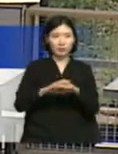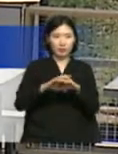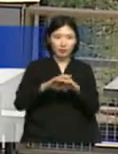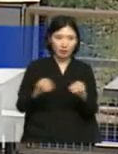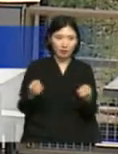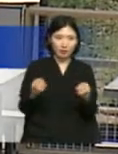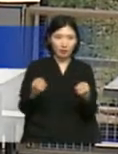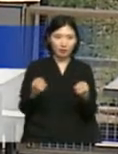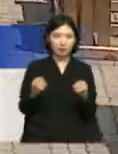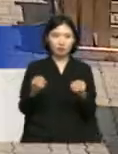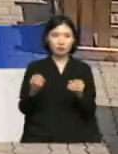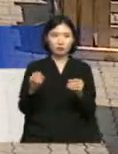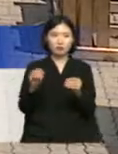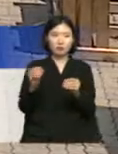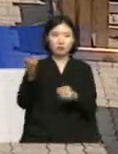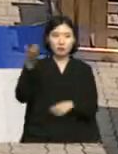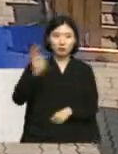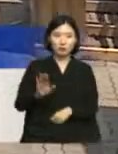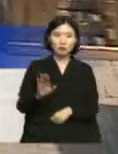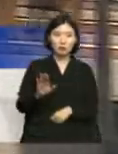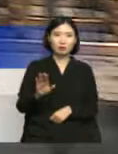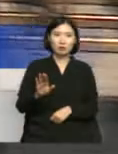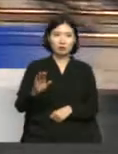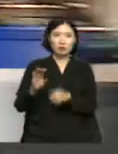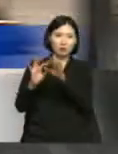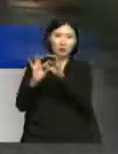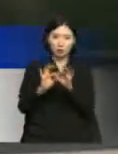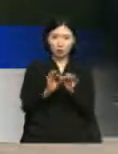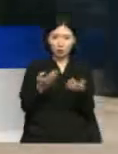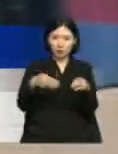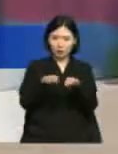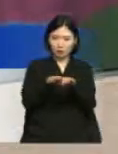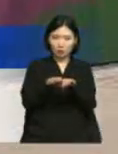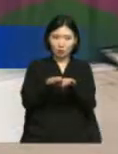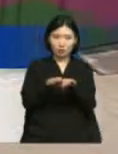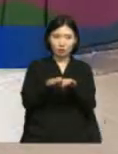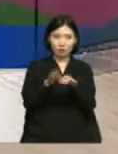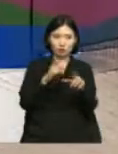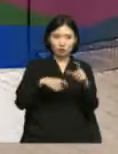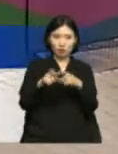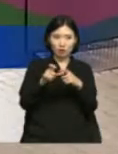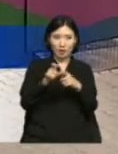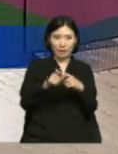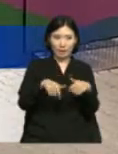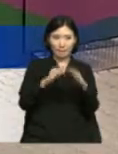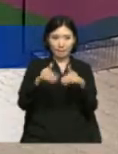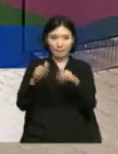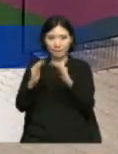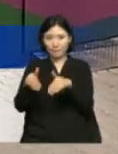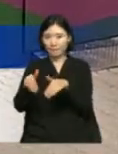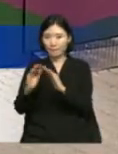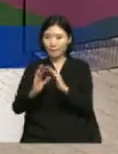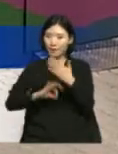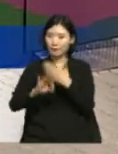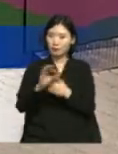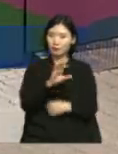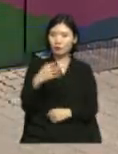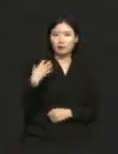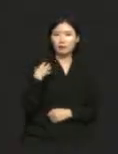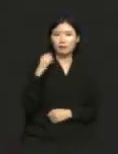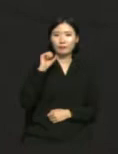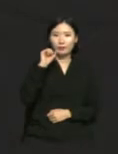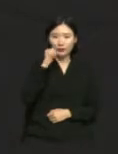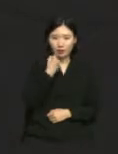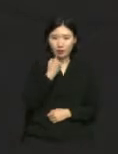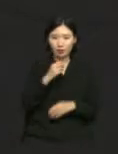가서 문제인데 이렇게 네네. 계속 뭐 자기들이 시설물을 뭐 추가로 계속 세워버리면은 네네. 저희 감당을 할 수가 없죠.